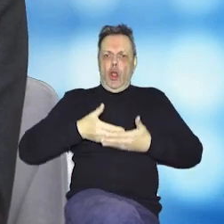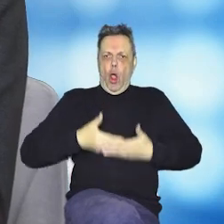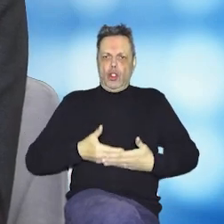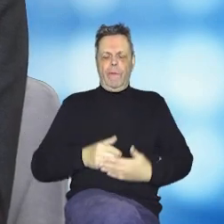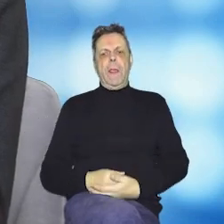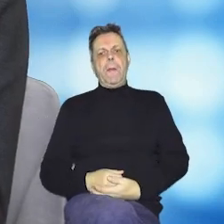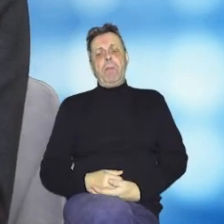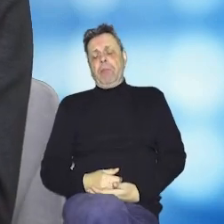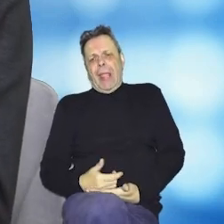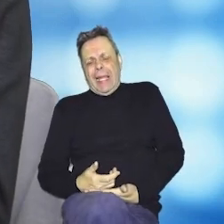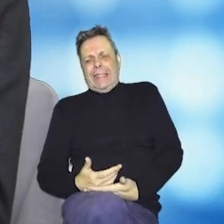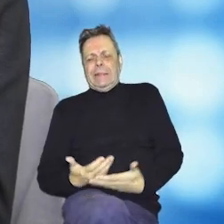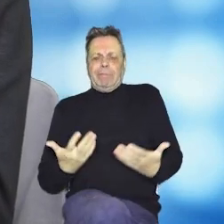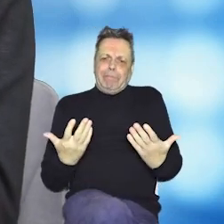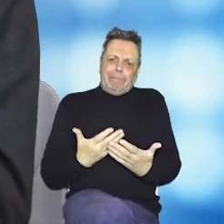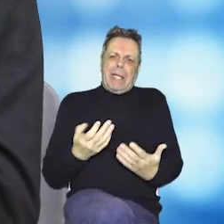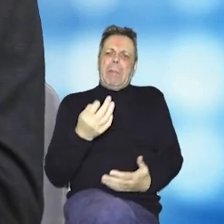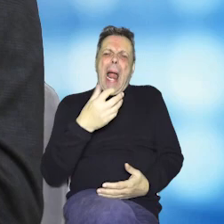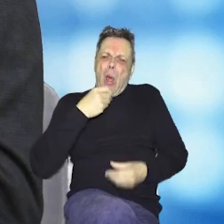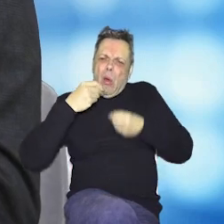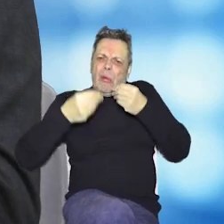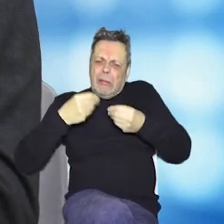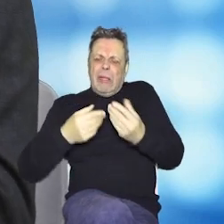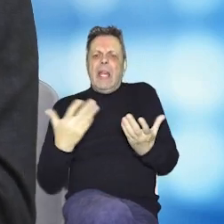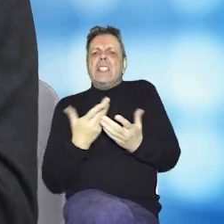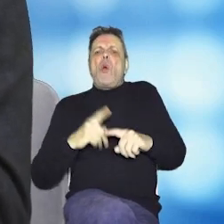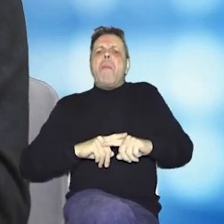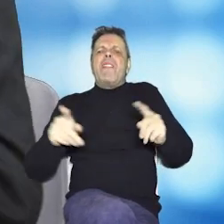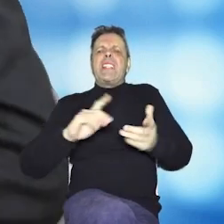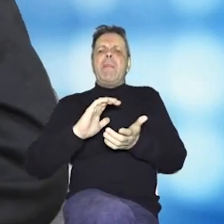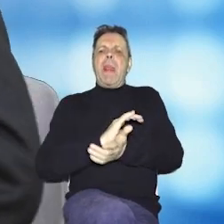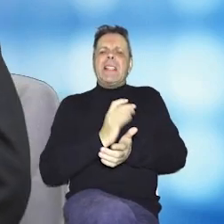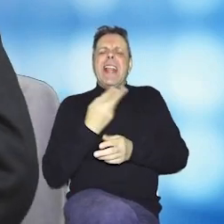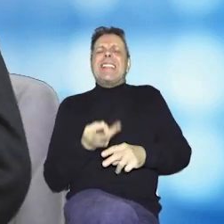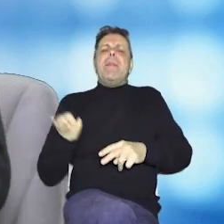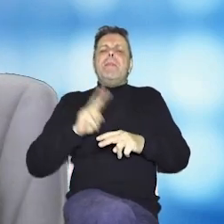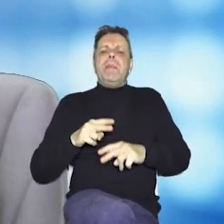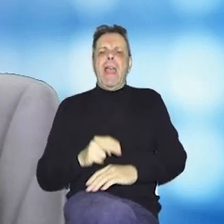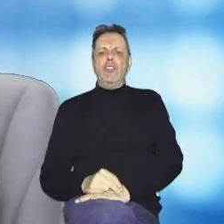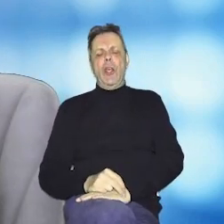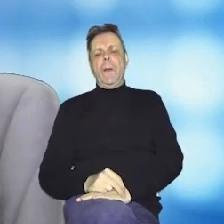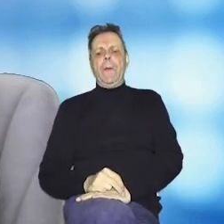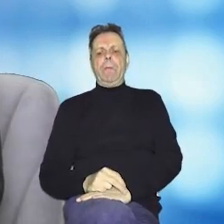osnovi. Pa dajte nam malo, recite, s kojim vrstama nasilja se najviše